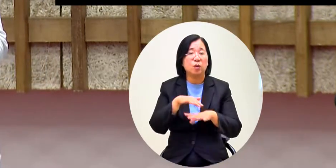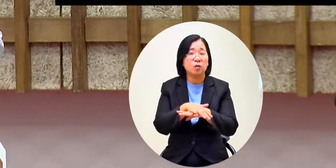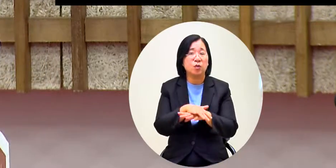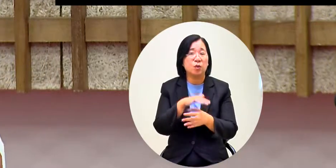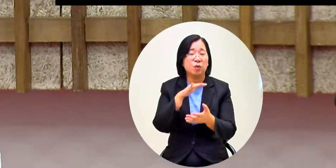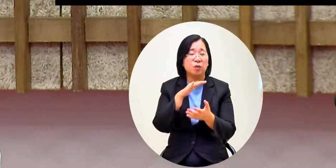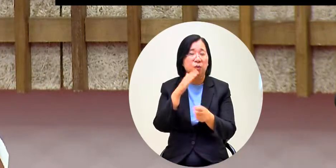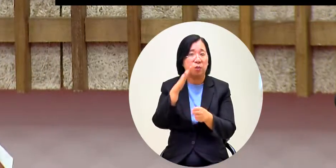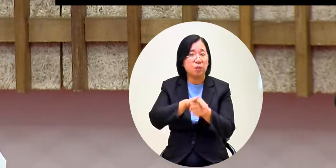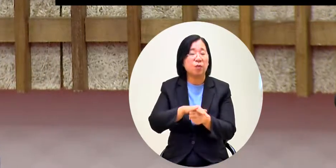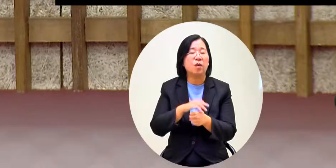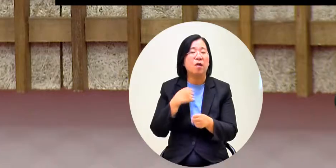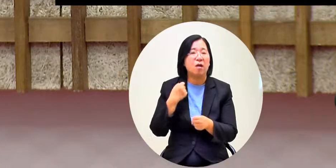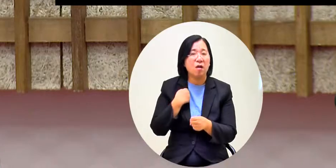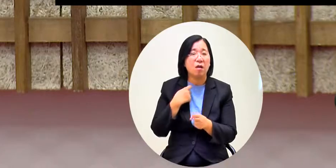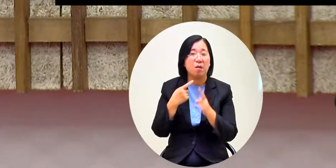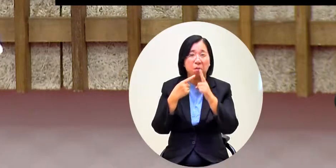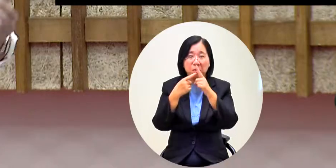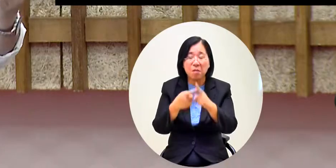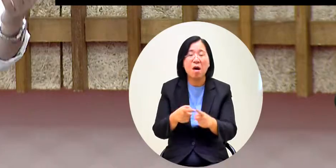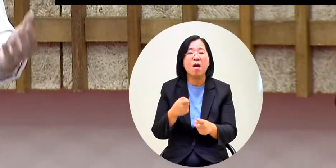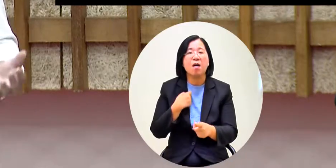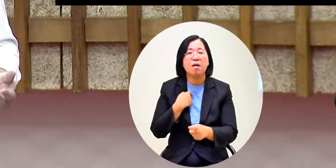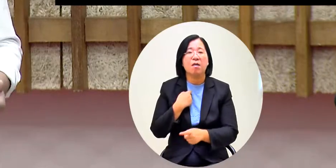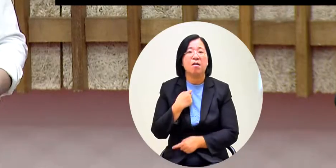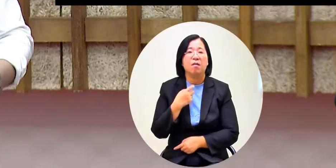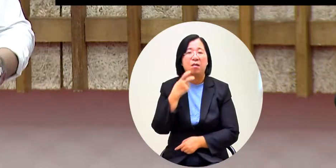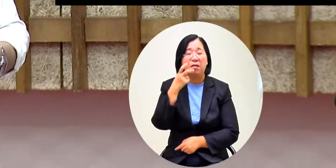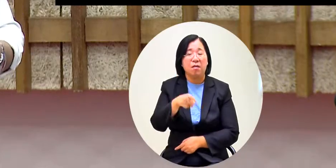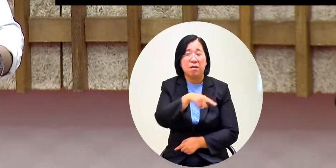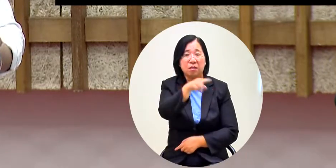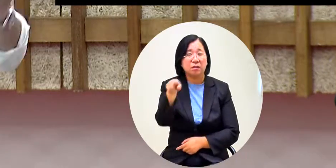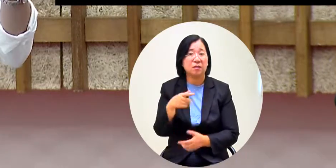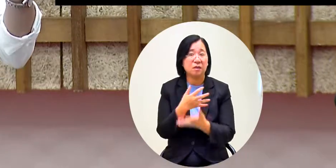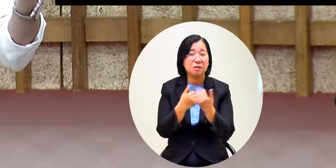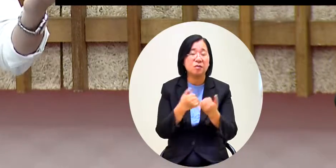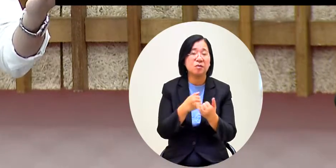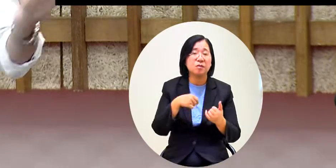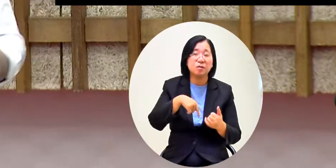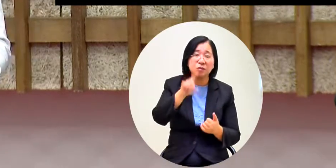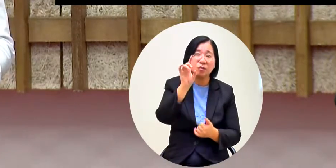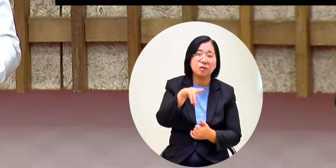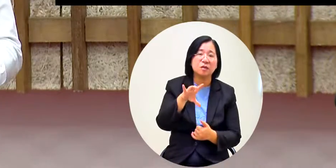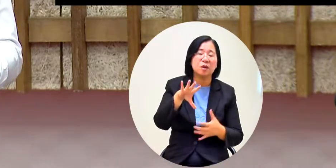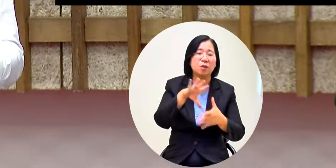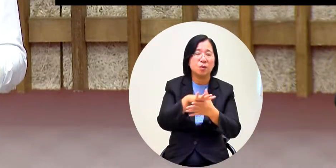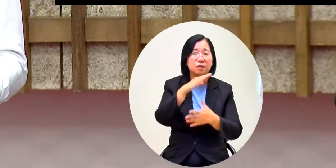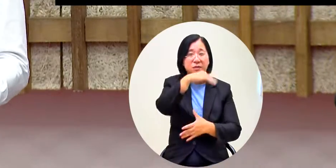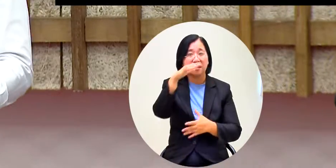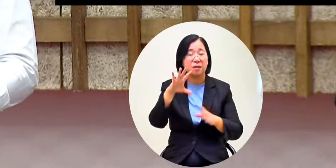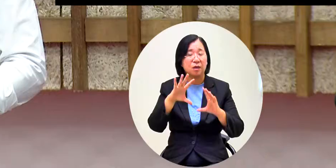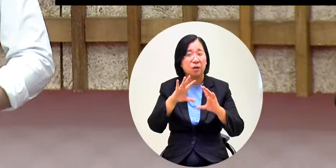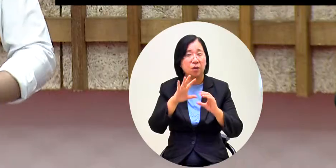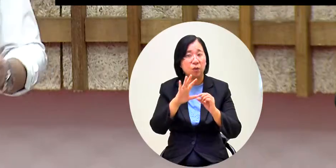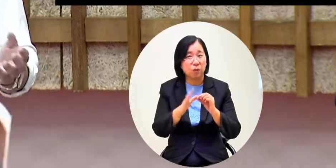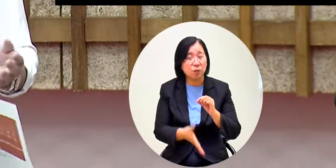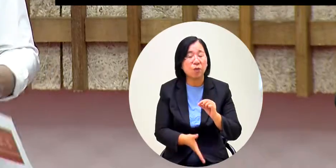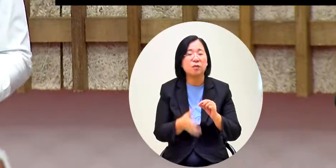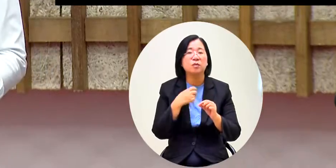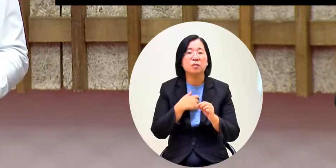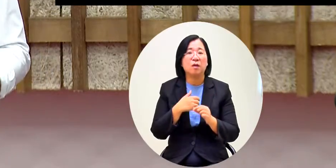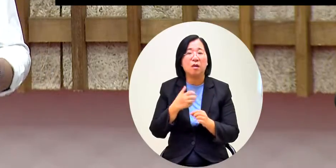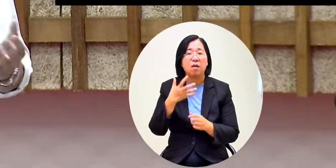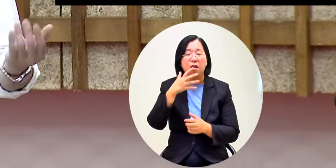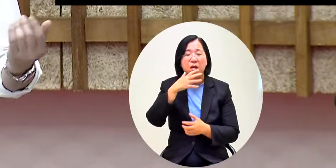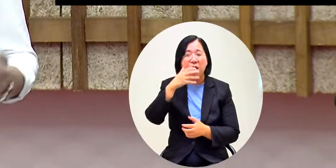地方的需求之后，我们知道说这边的学生他们要去的地方是文山国中， 这边的长者他们要去的地方是长